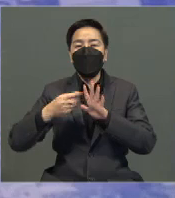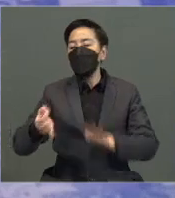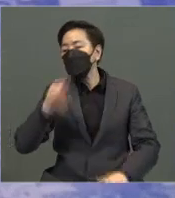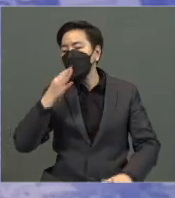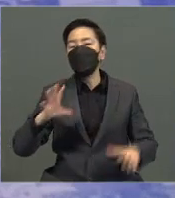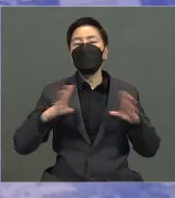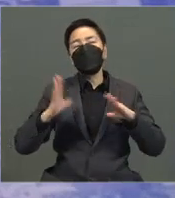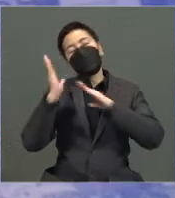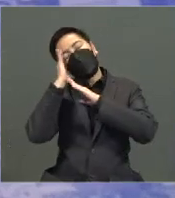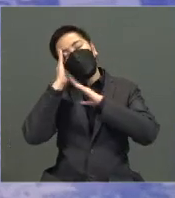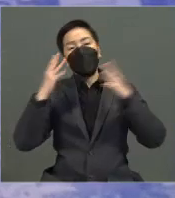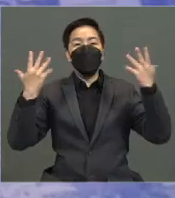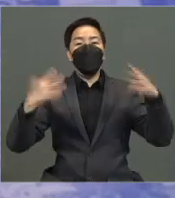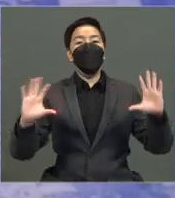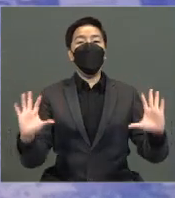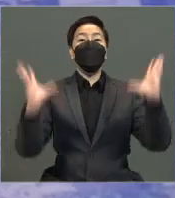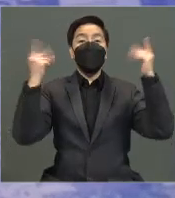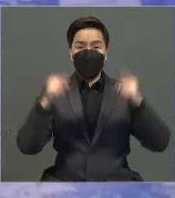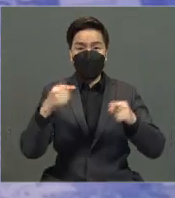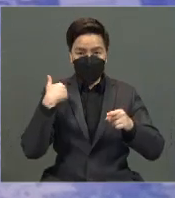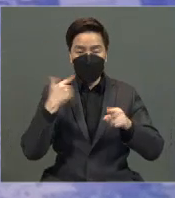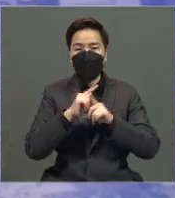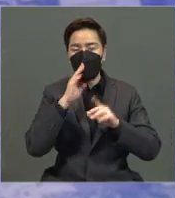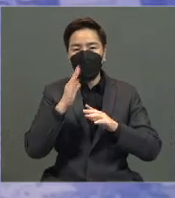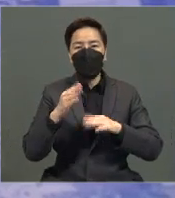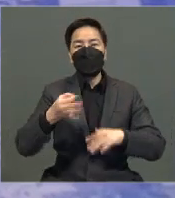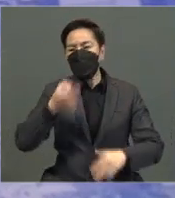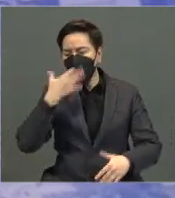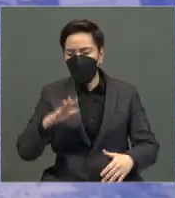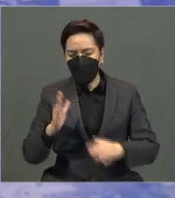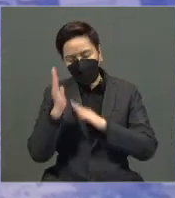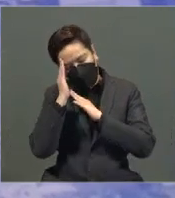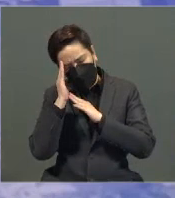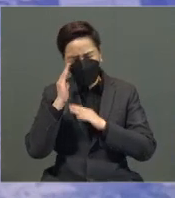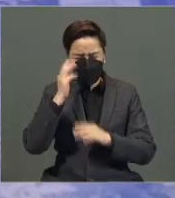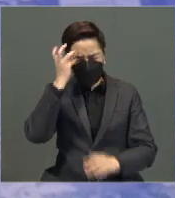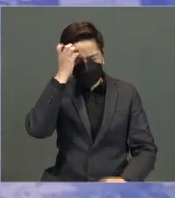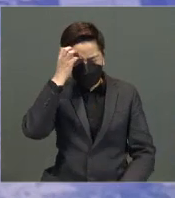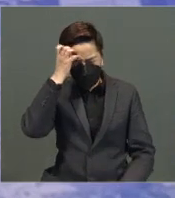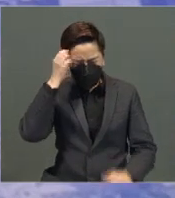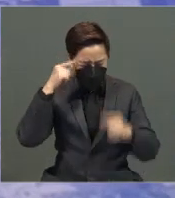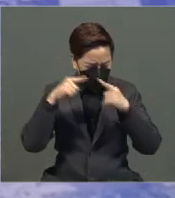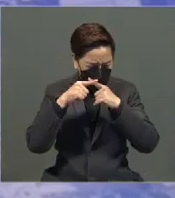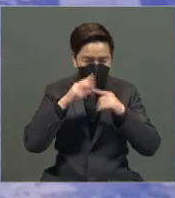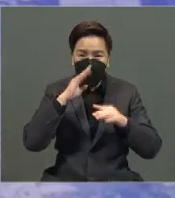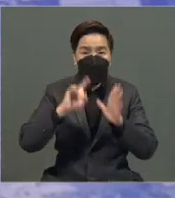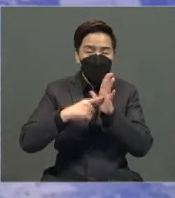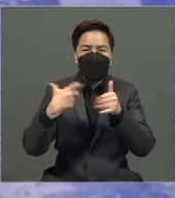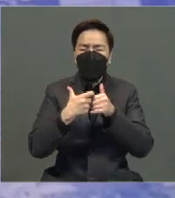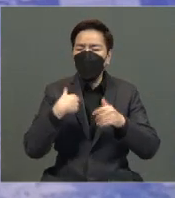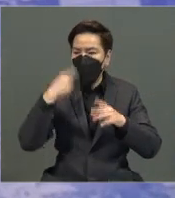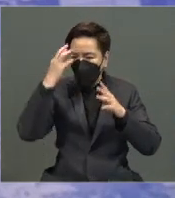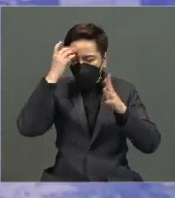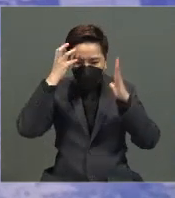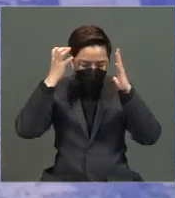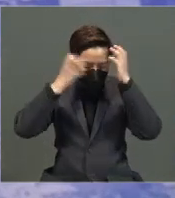ก็ดีขึ้นนะครับถ้าหากว่าทานแล้วพักผ่อนแล้วดูไม่ดีขึ้นหรือว่ามันปวดรุนแรงแต่ต้นดูจะ